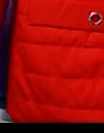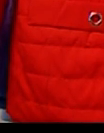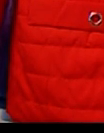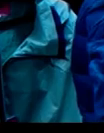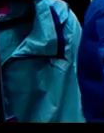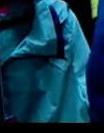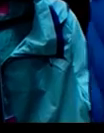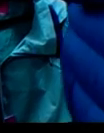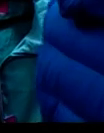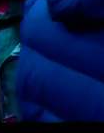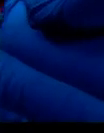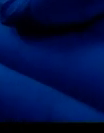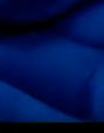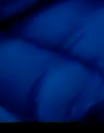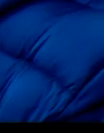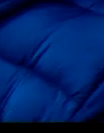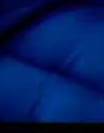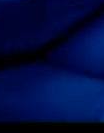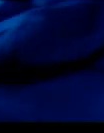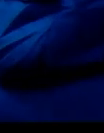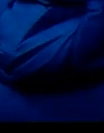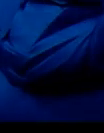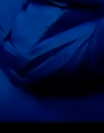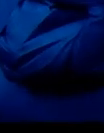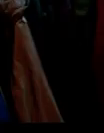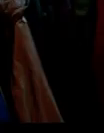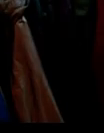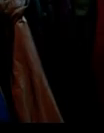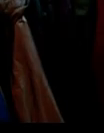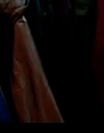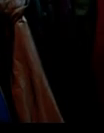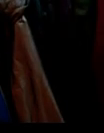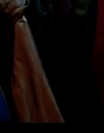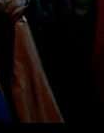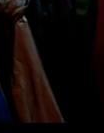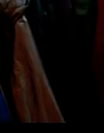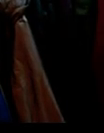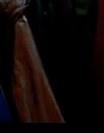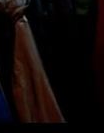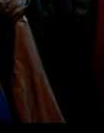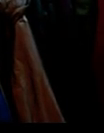классические, короткие и удлиненные, разноцветные. Новая зимняя коллекция рассчитана на очень